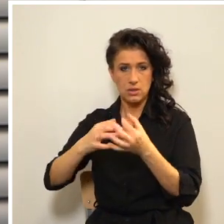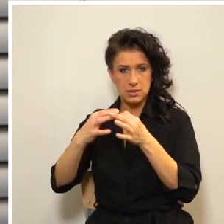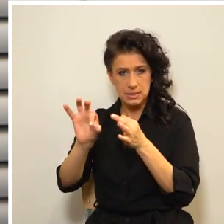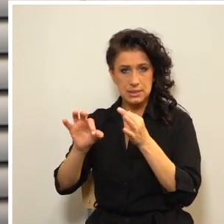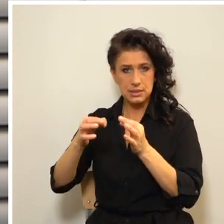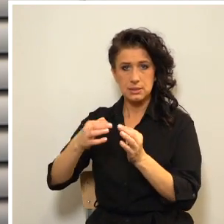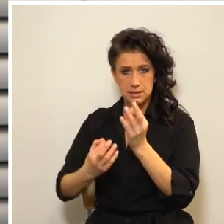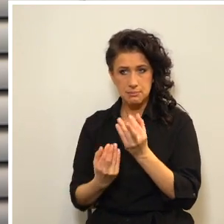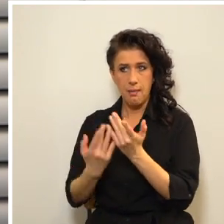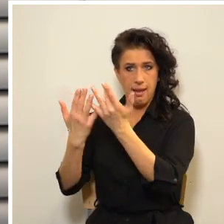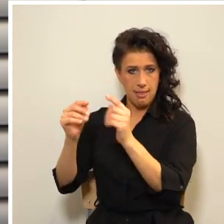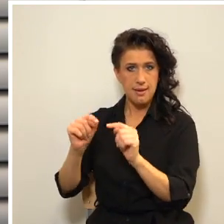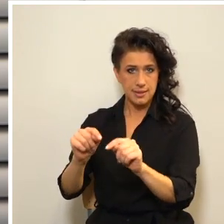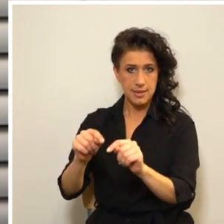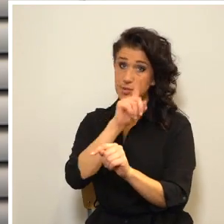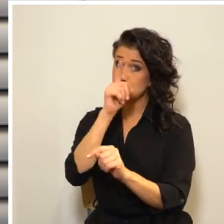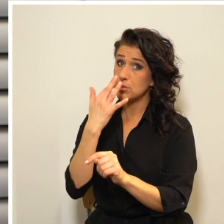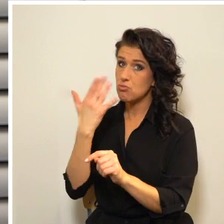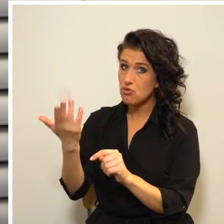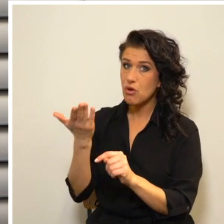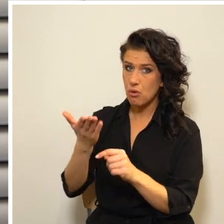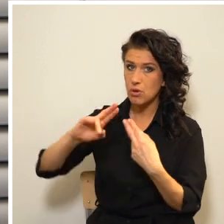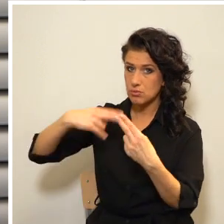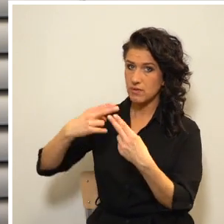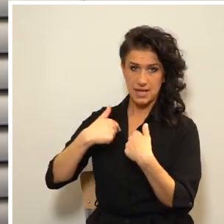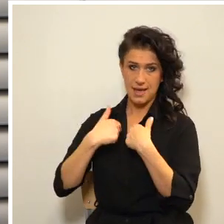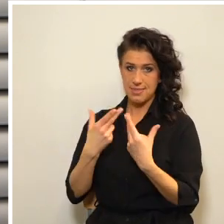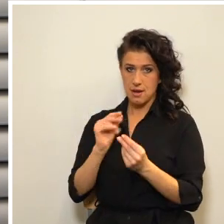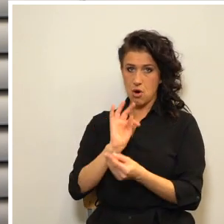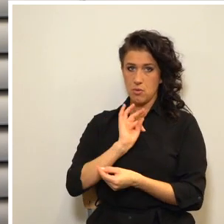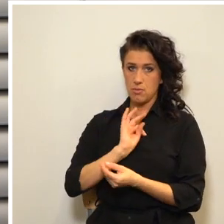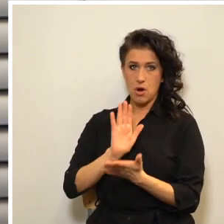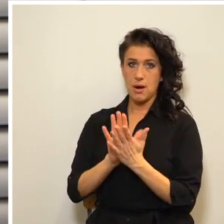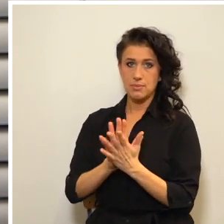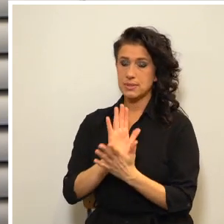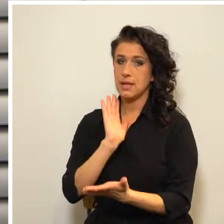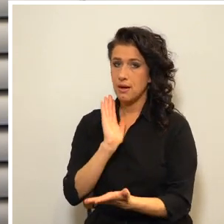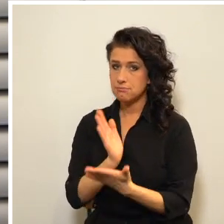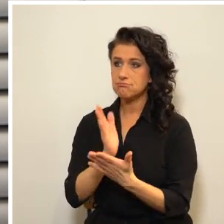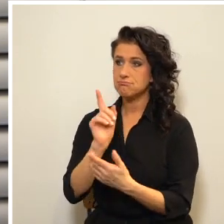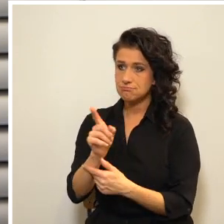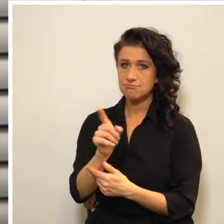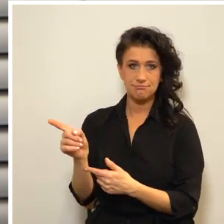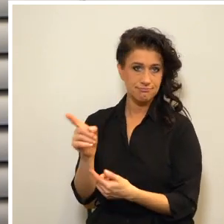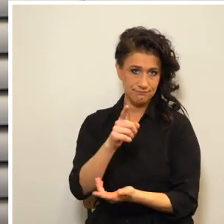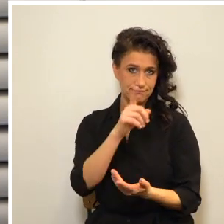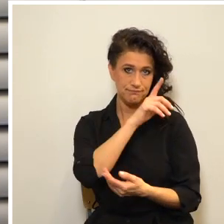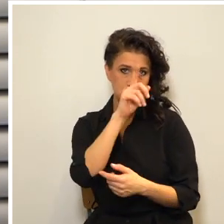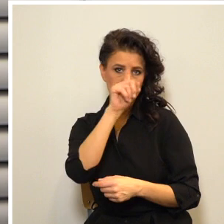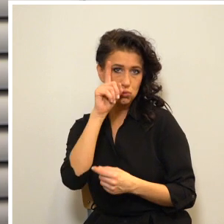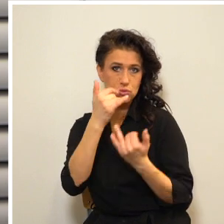swoich opiniach tylko to co ludzie mówią prawda Czyli że tak powiem takie zdroworozsądkowe opinie popularne